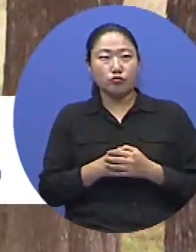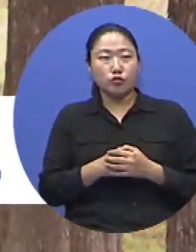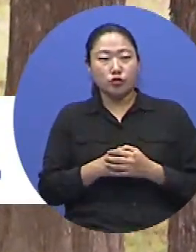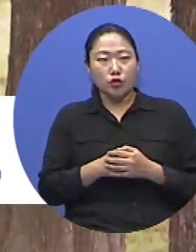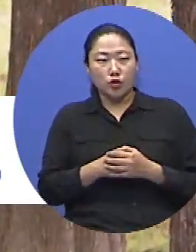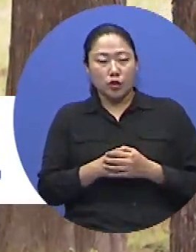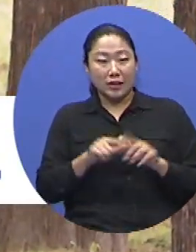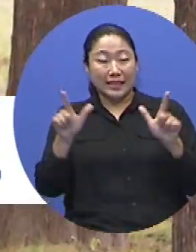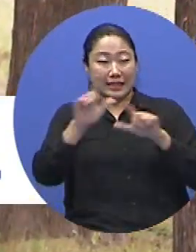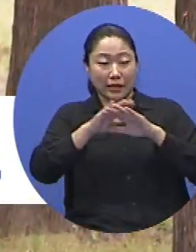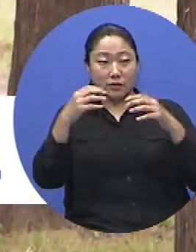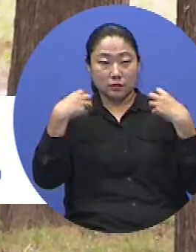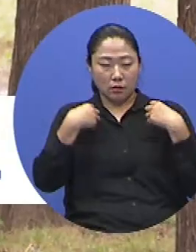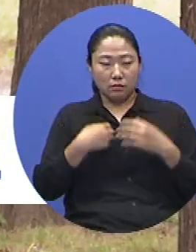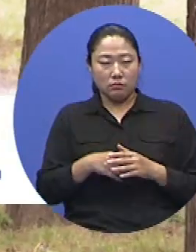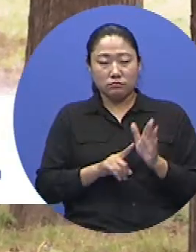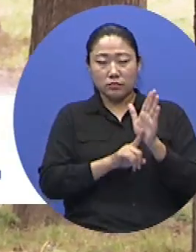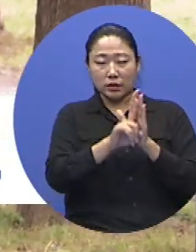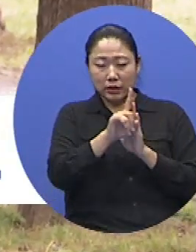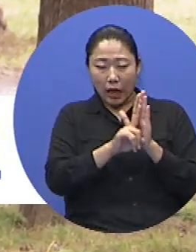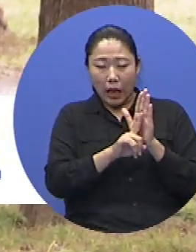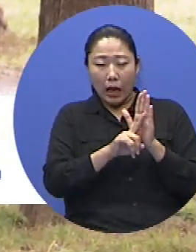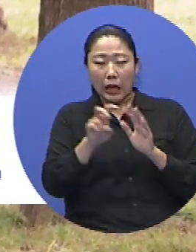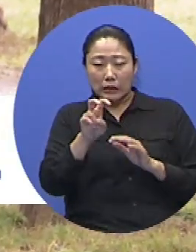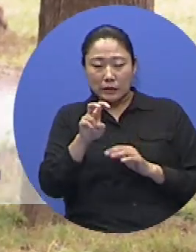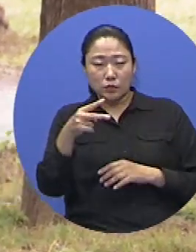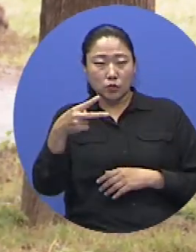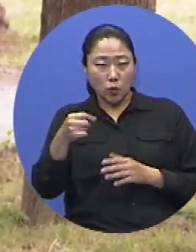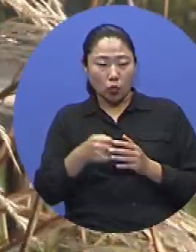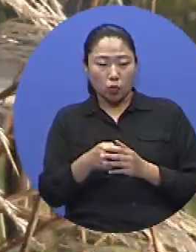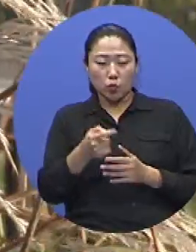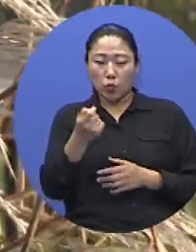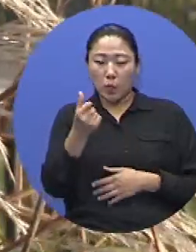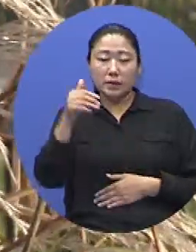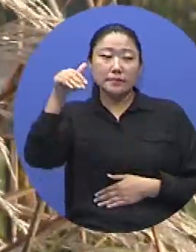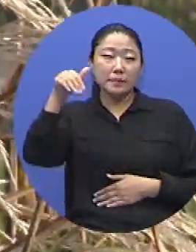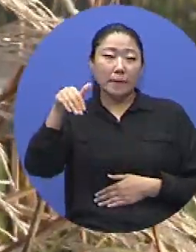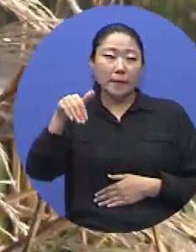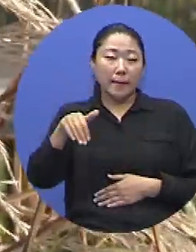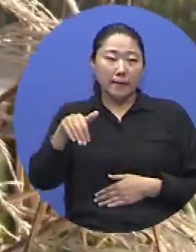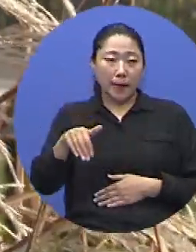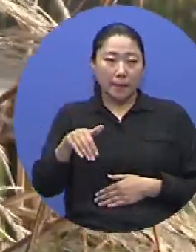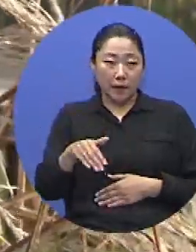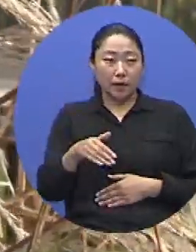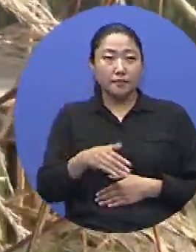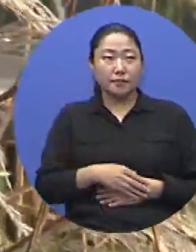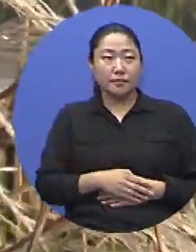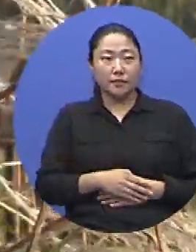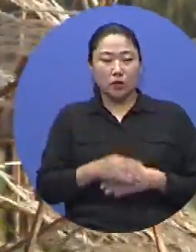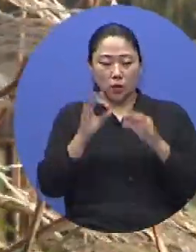4일까지 낮기온이 20도 안팎을 유지하다 점점 떨어질 것으로 내다보고 있습니다 m